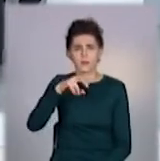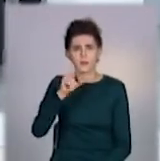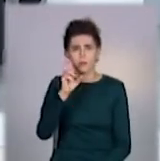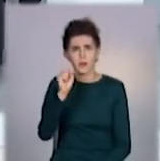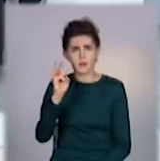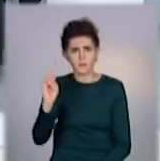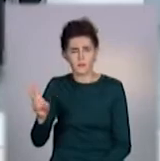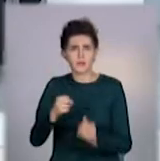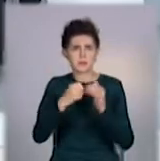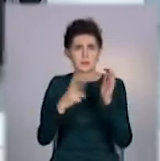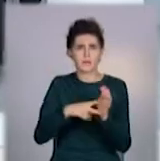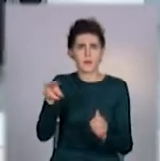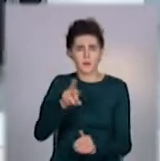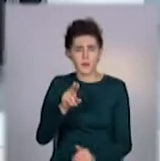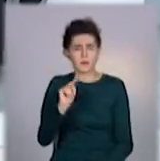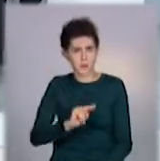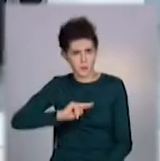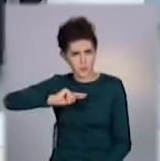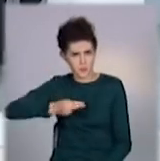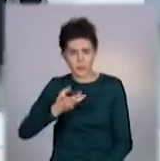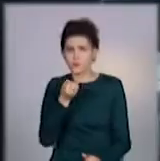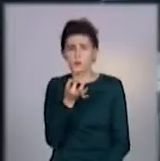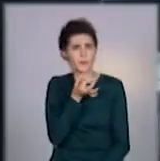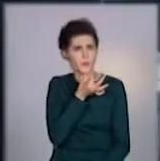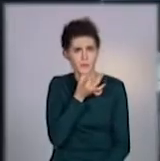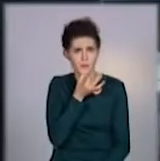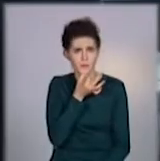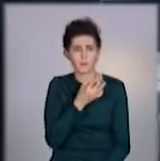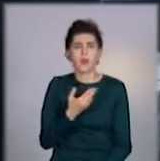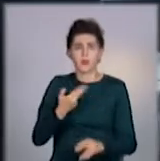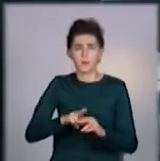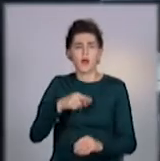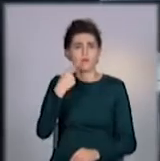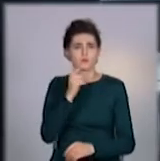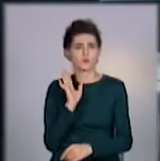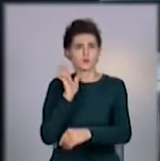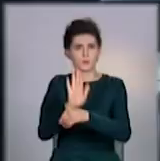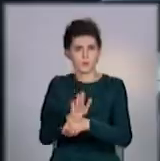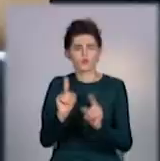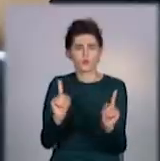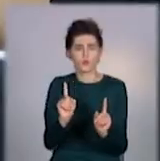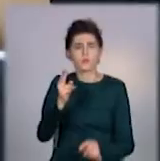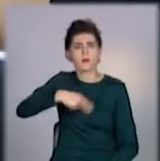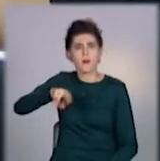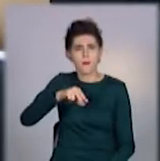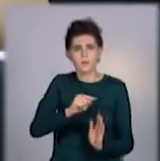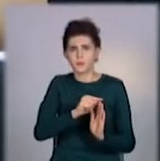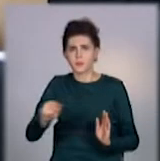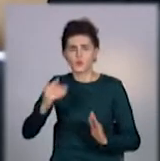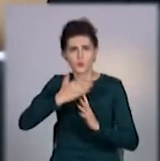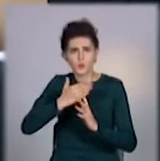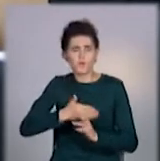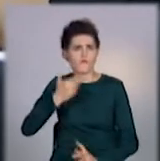п'ятницю 17 января, ще фінансування, наскільки ми знаємо, не почалося. В установі додають, грудневу субсидію затримують чи не